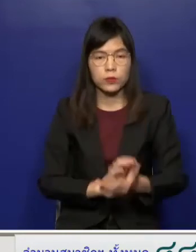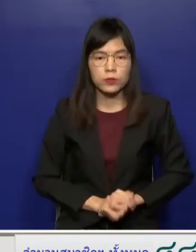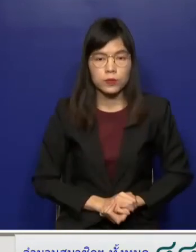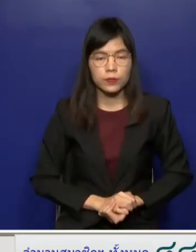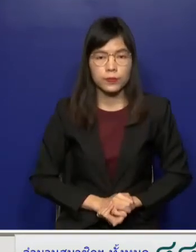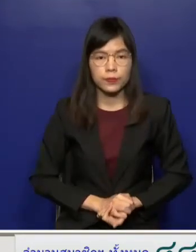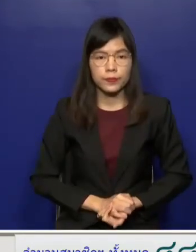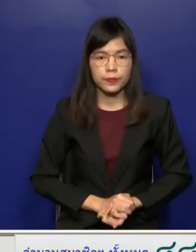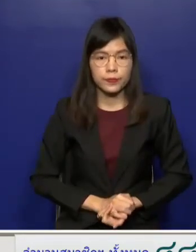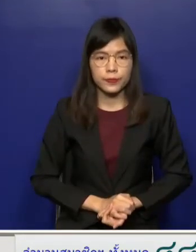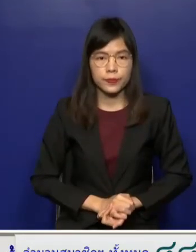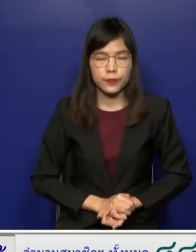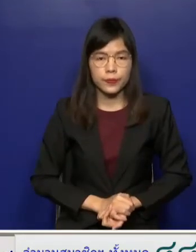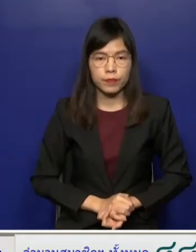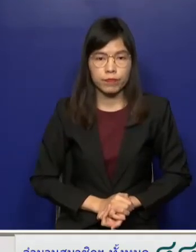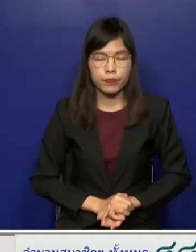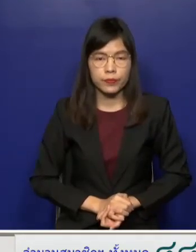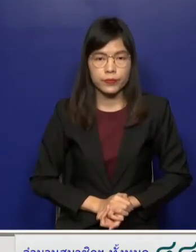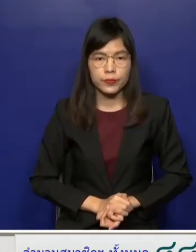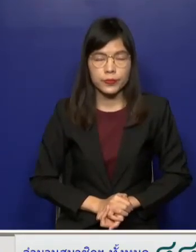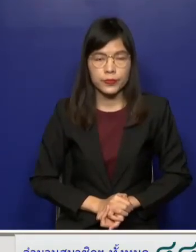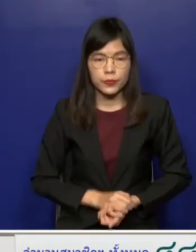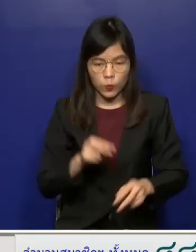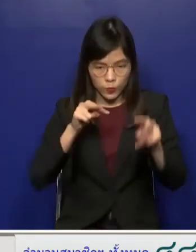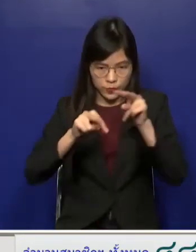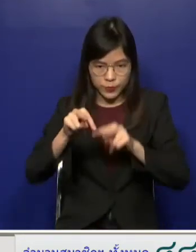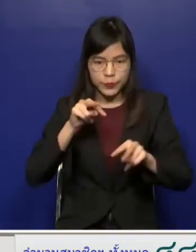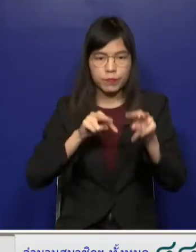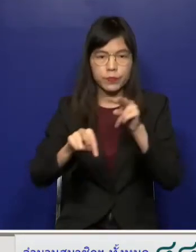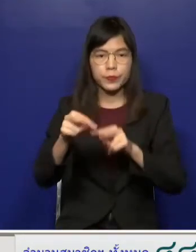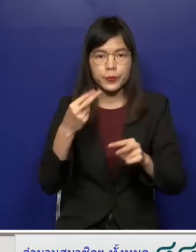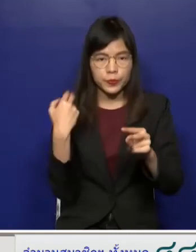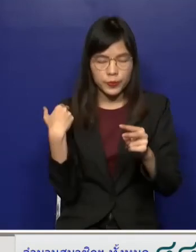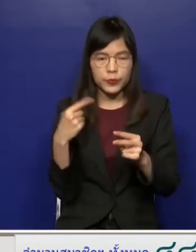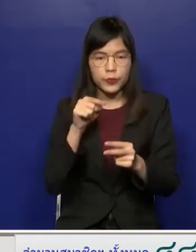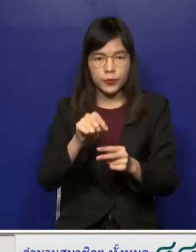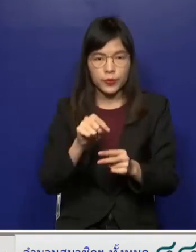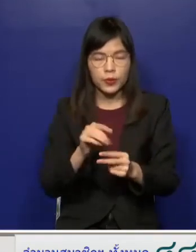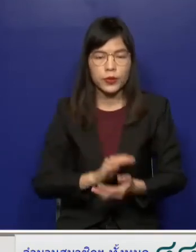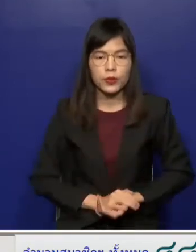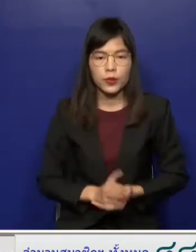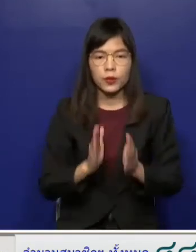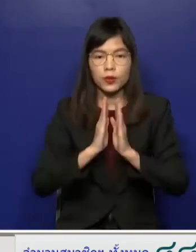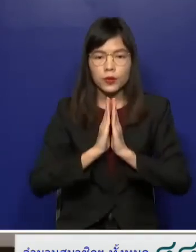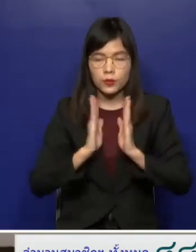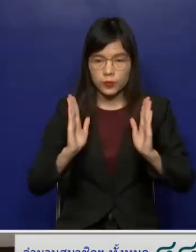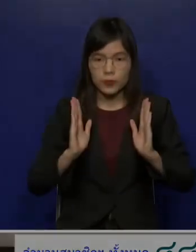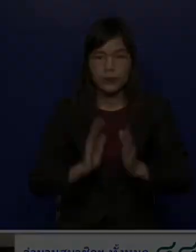ได้เรียนถึงข้อสังเกตที่ผมมีต่อร่างฉบับนี้เพียงเท่านี้ครับกราบขอบพระคุณครับ ครับขอบคุณนะครับ